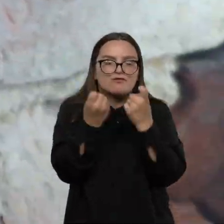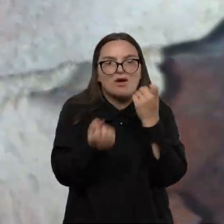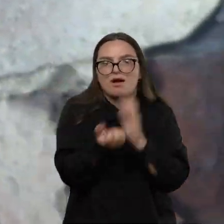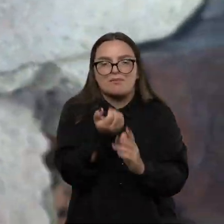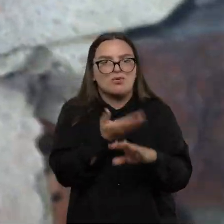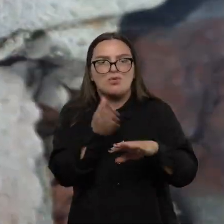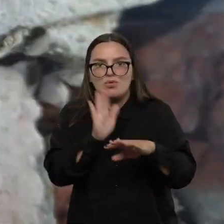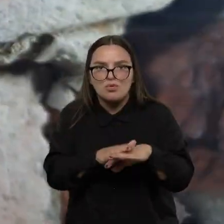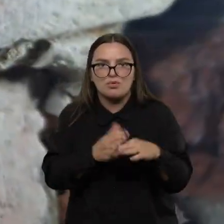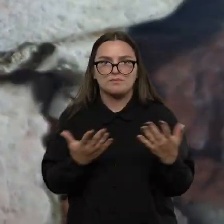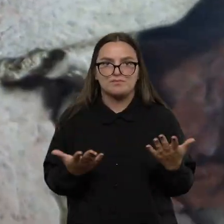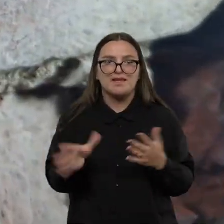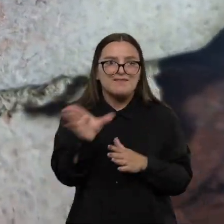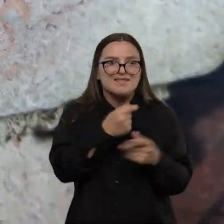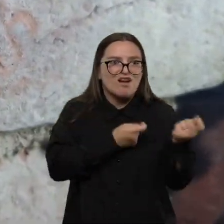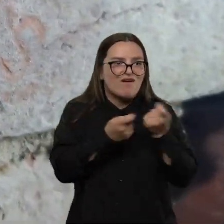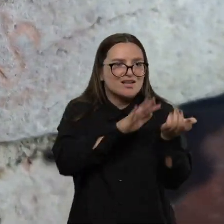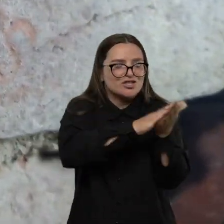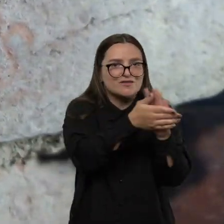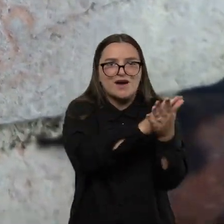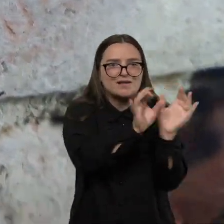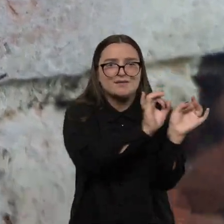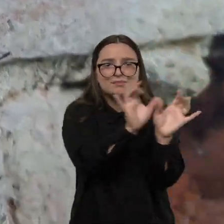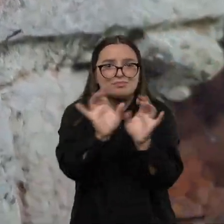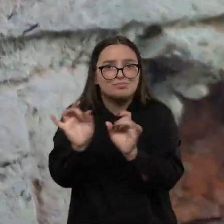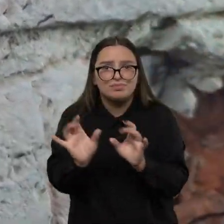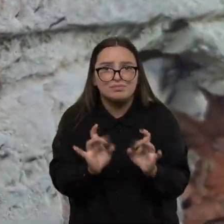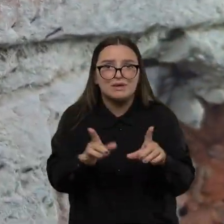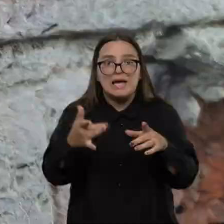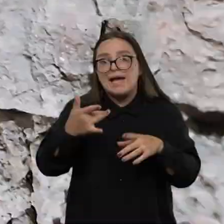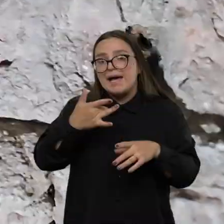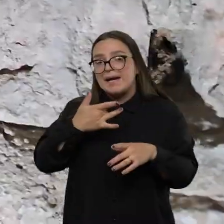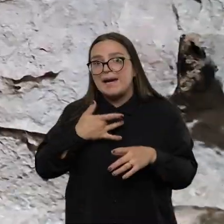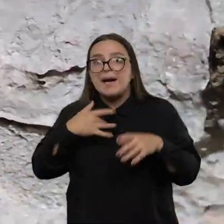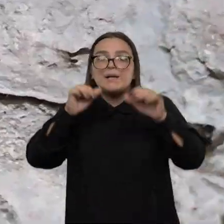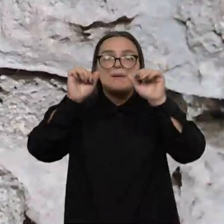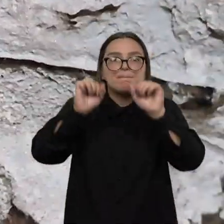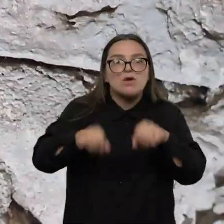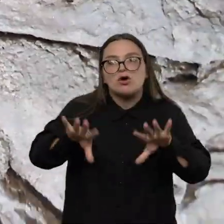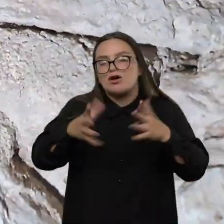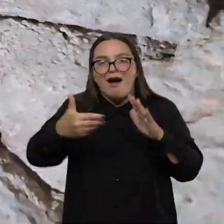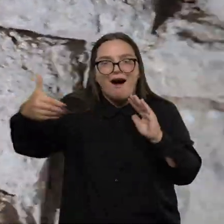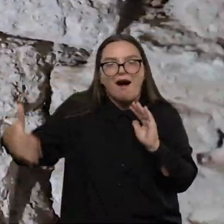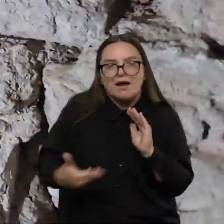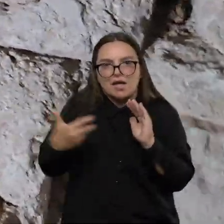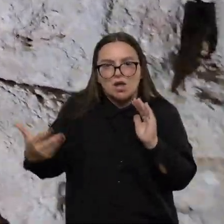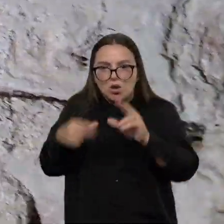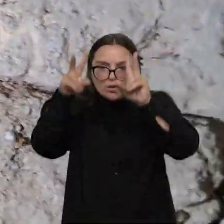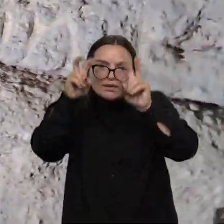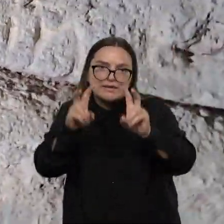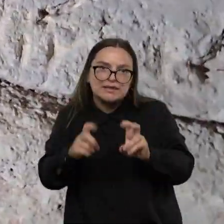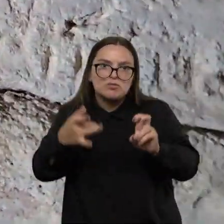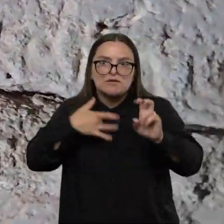kiekvienas valsčius kitaip ar netvarkėsi ir viską, bet galbūt jeigu mes ir galime kažkokį pagal